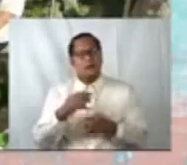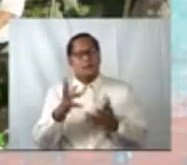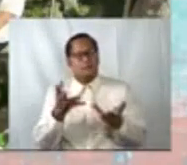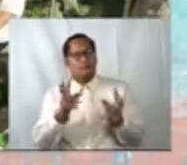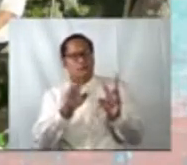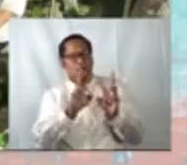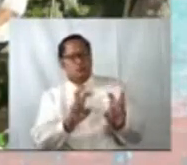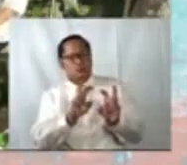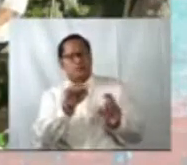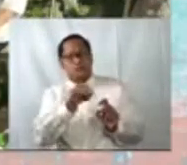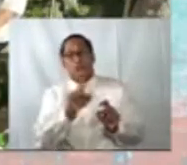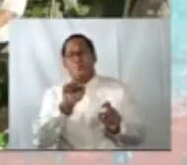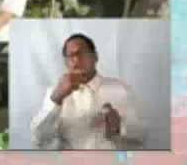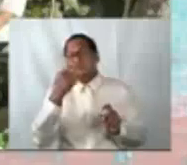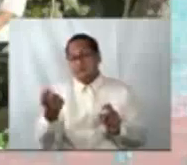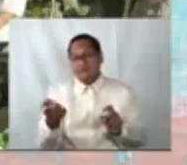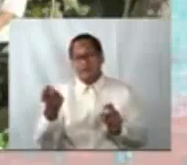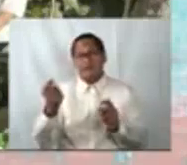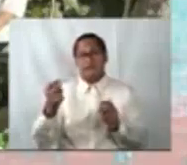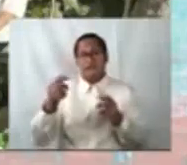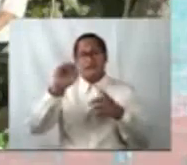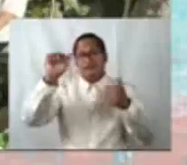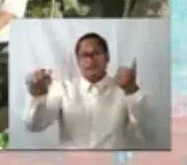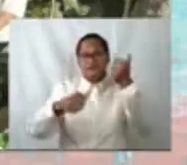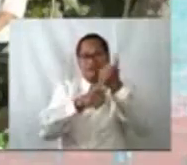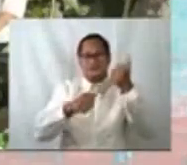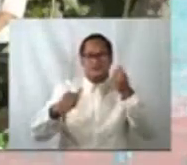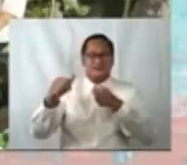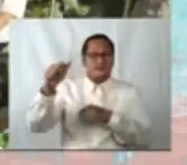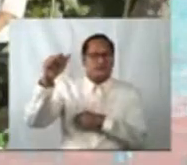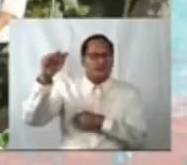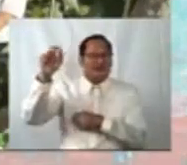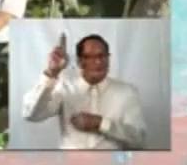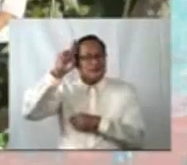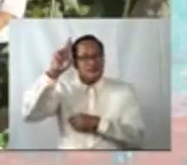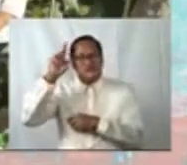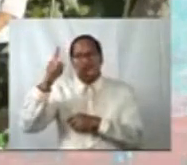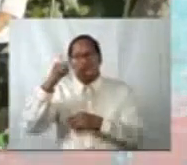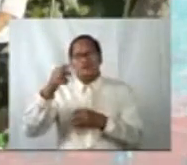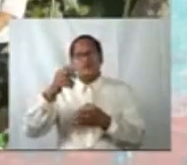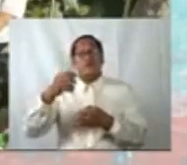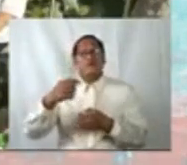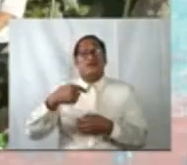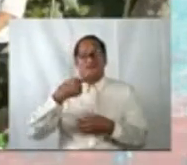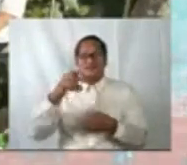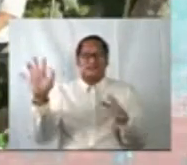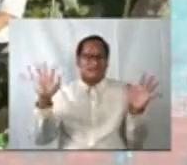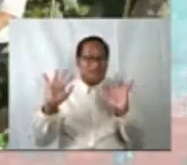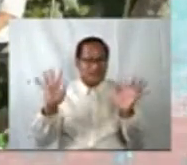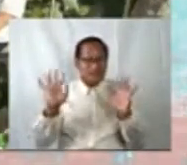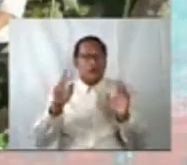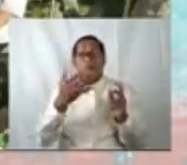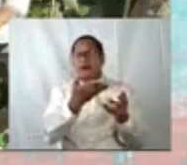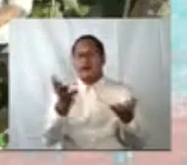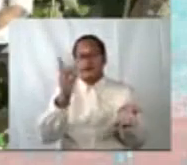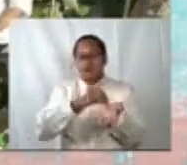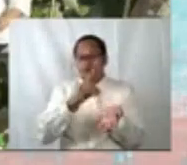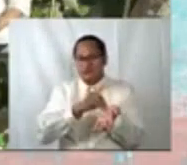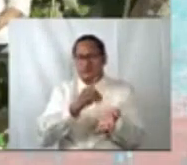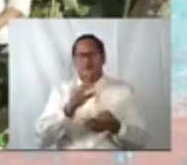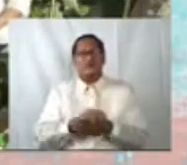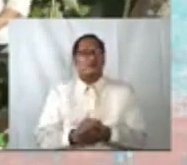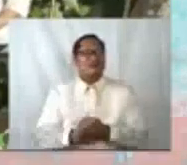sinabi ni Yusek bilang pagpapaalam namin siguro, doktor, no? Mga doktor. Sa totoo